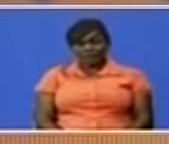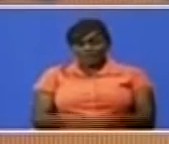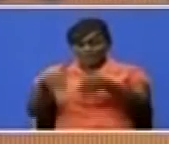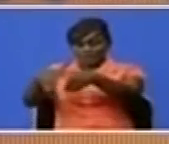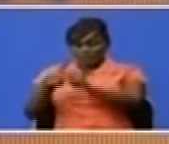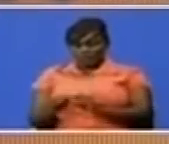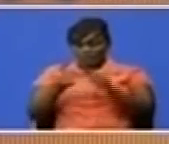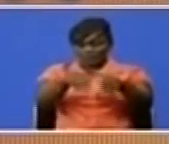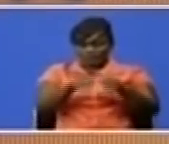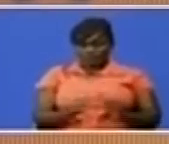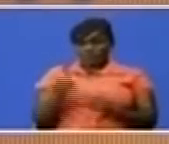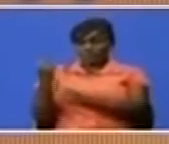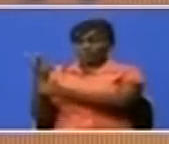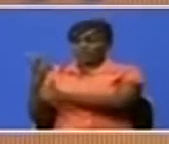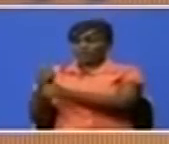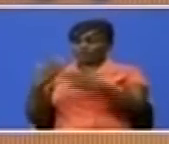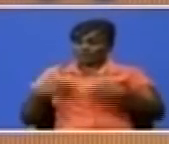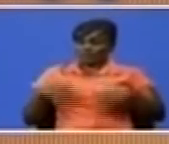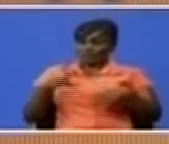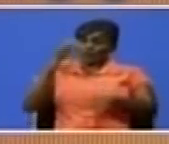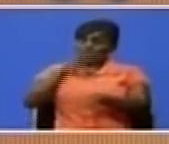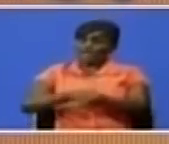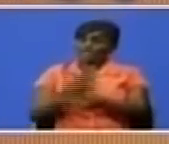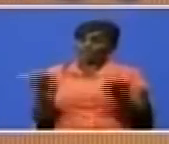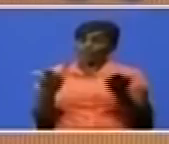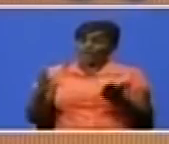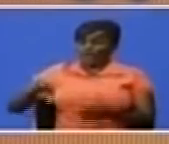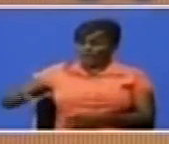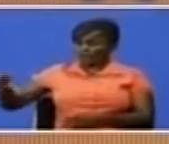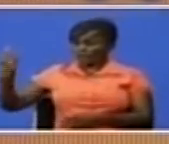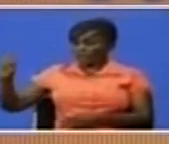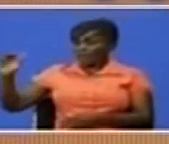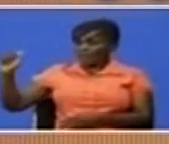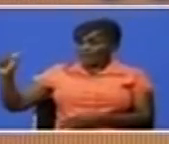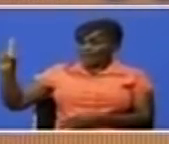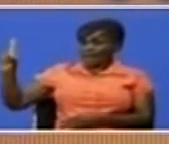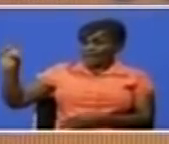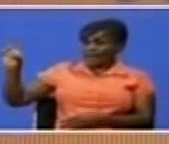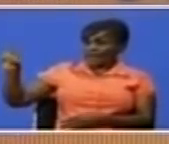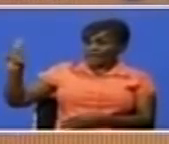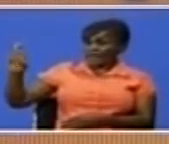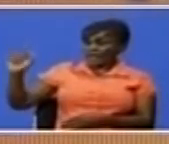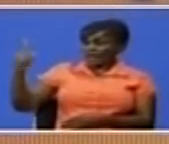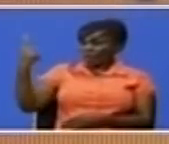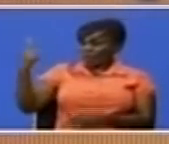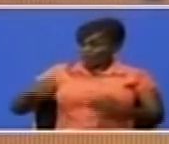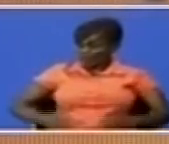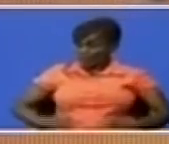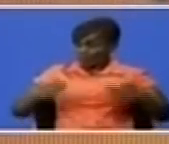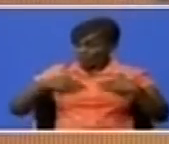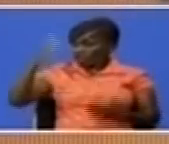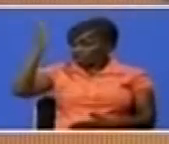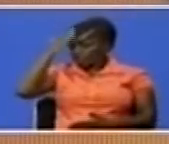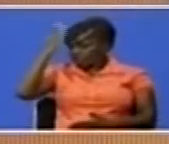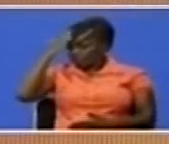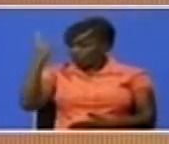Makaburi yaliyofukia watu 12 yamepatikana katika kaunti ya Mandera. Mwili mmoja umetambuliwa kuwa ni